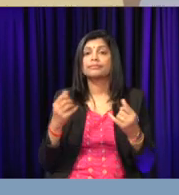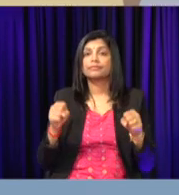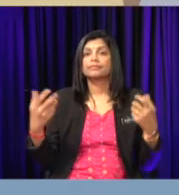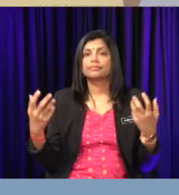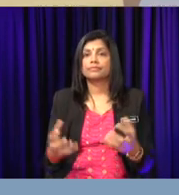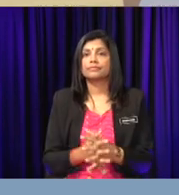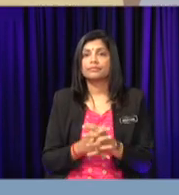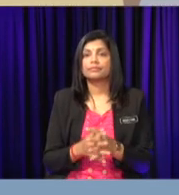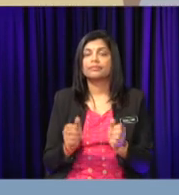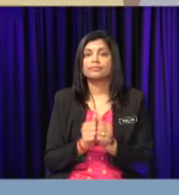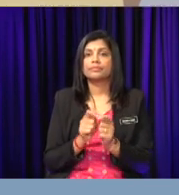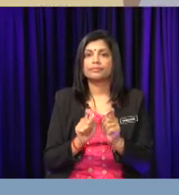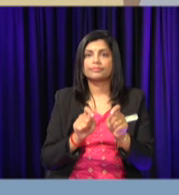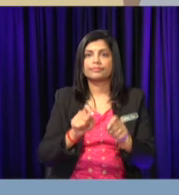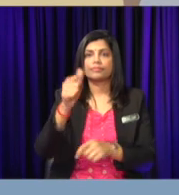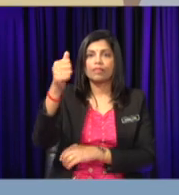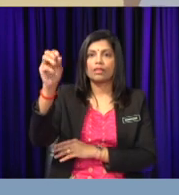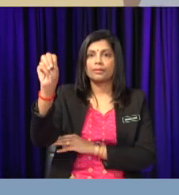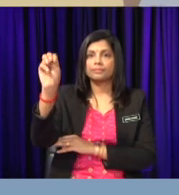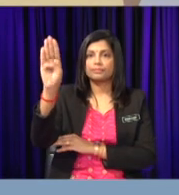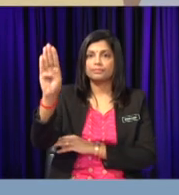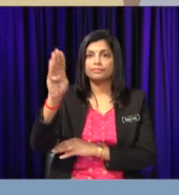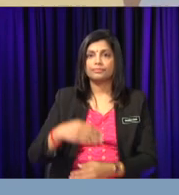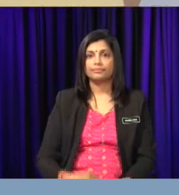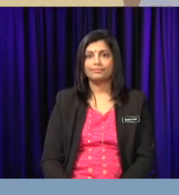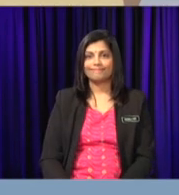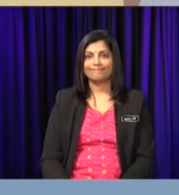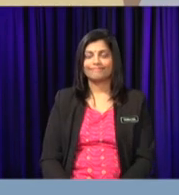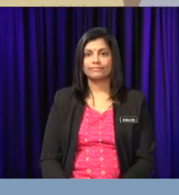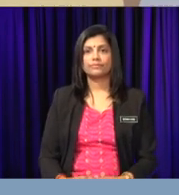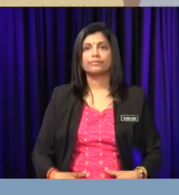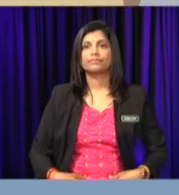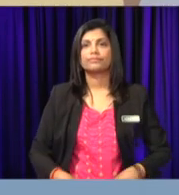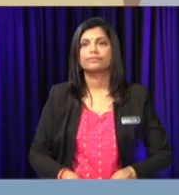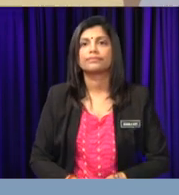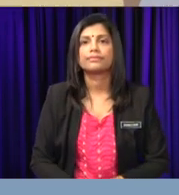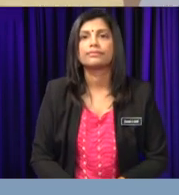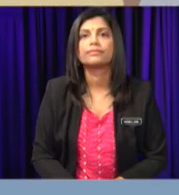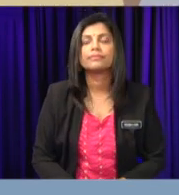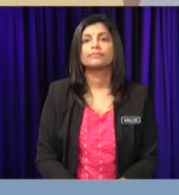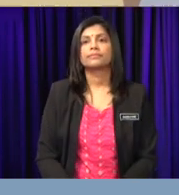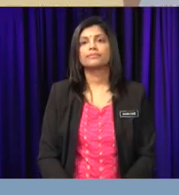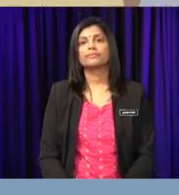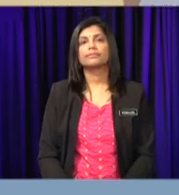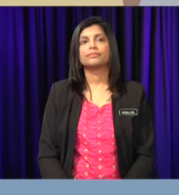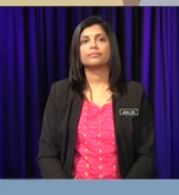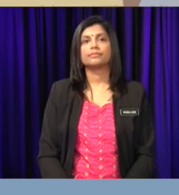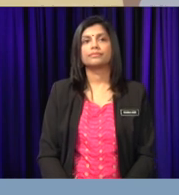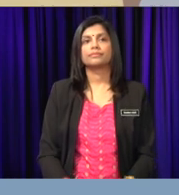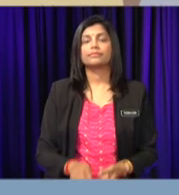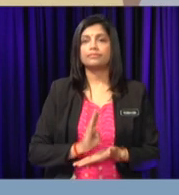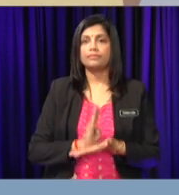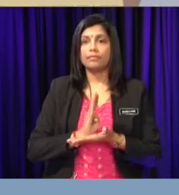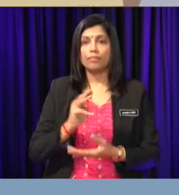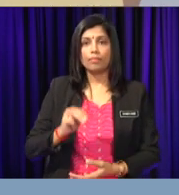ini untuk memudahkan murid menjawab Ya ataupun menyelesaikan permasalahan itu berdasarkan